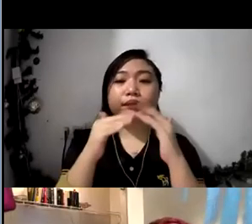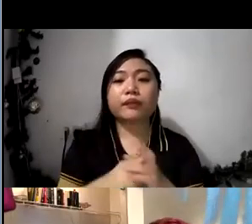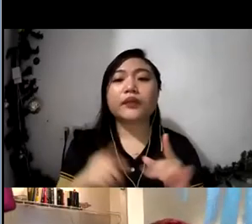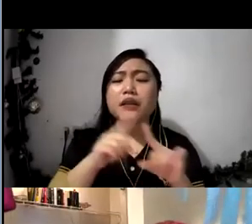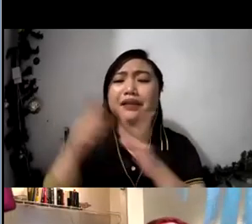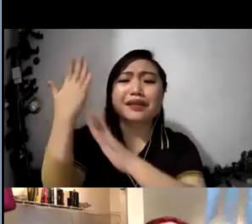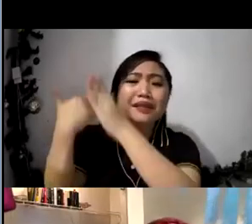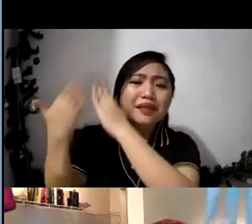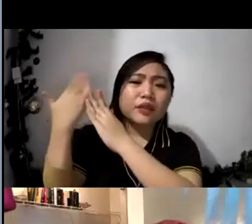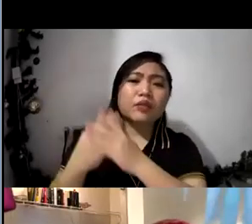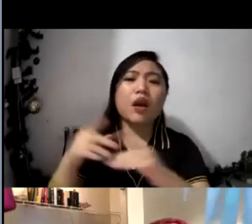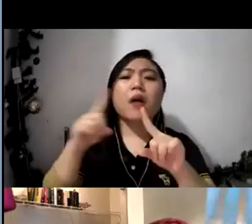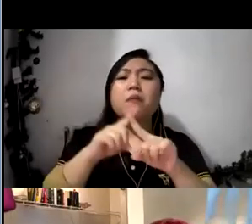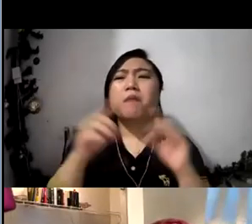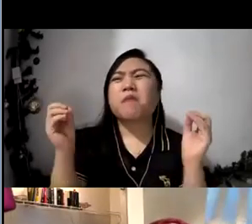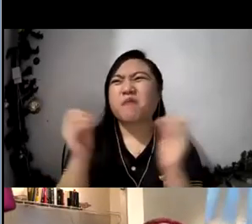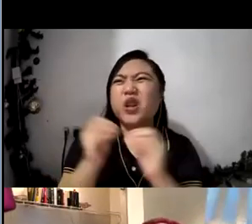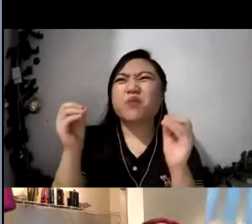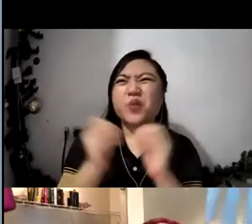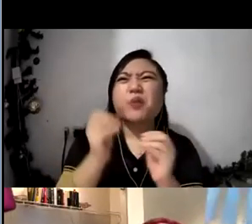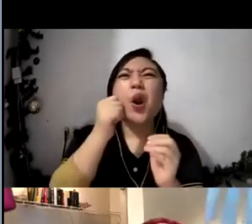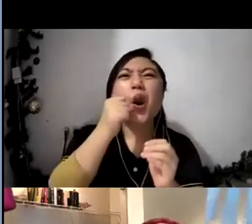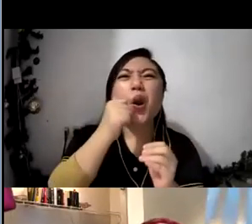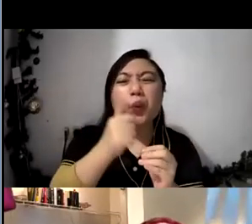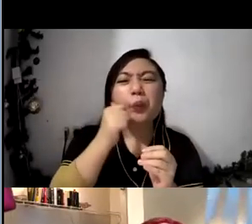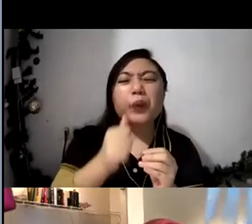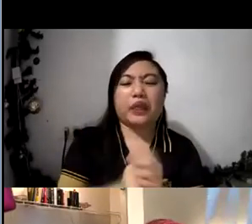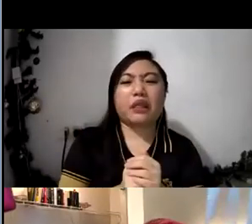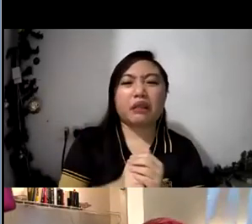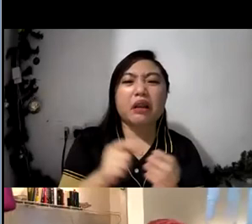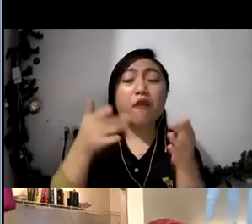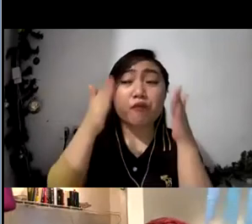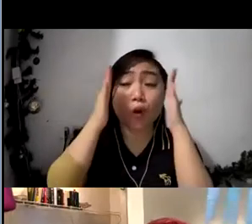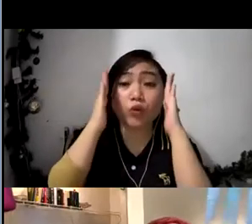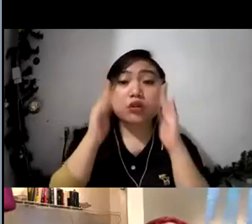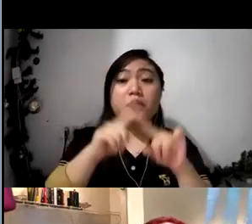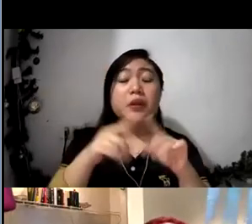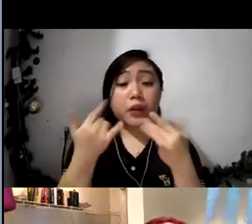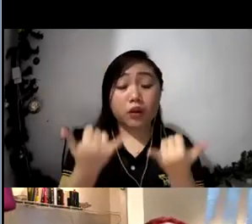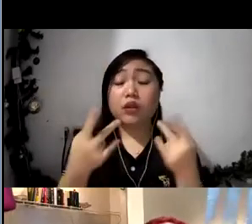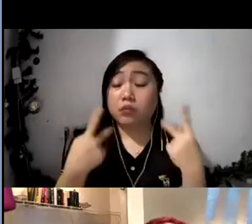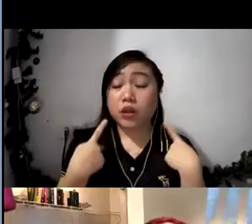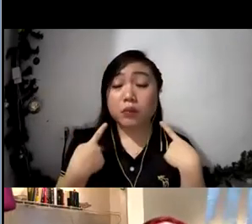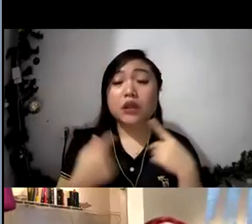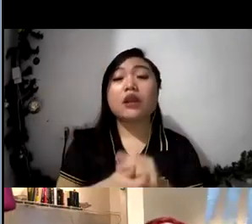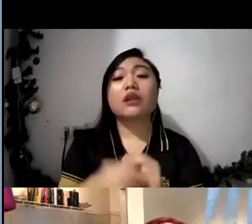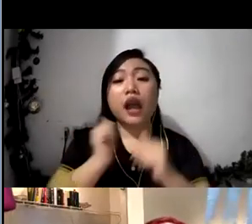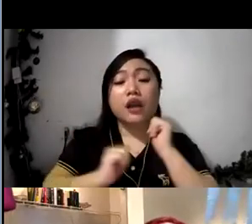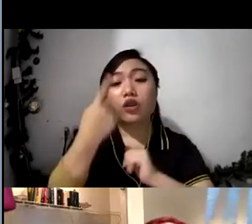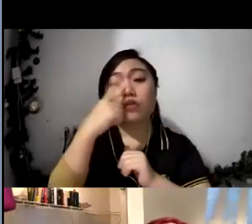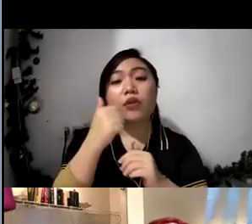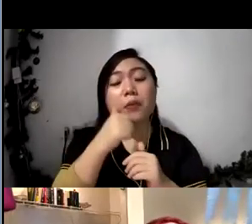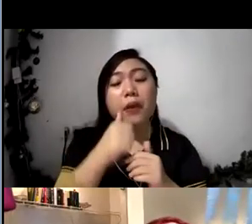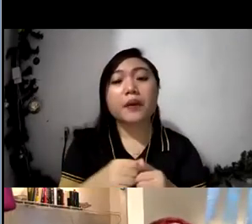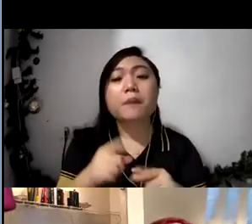panahon, mas women, no, mas women talaga yung focus. Hanggang ngayon, meron pa rin tayong affirmative action for women, but we